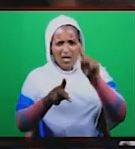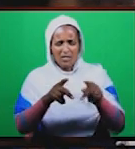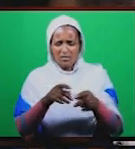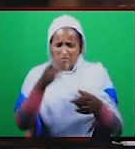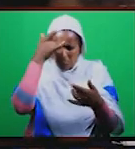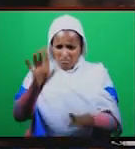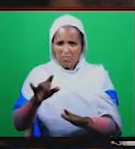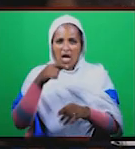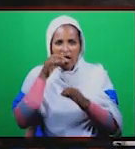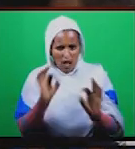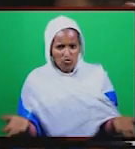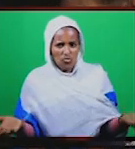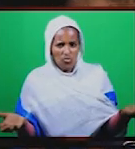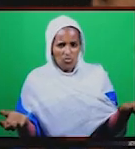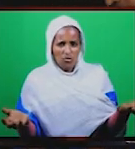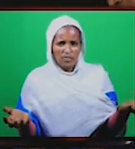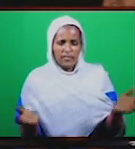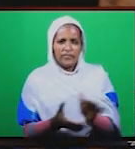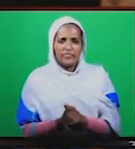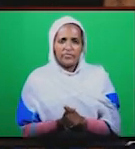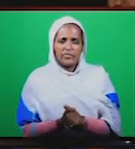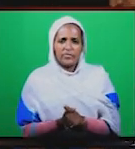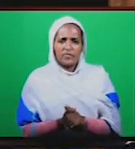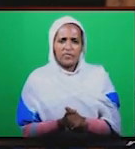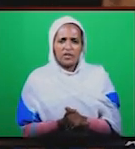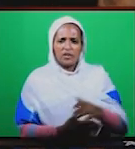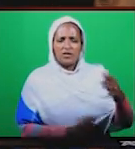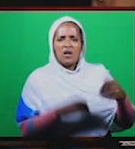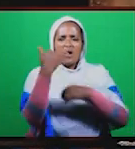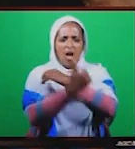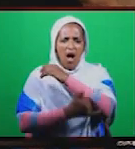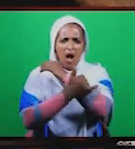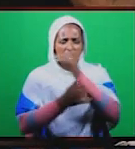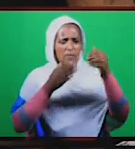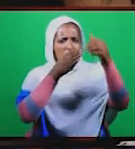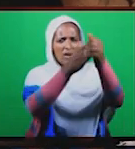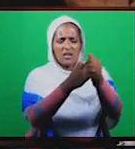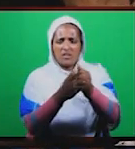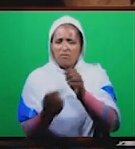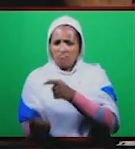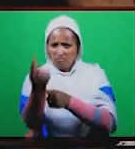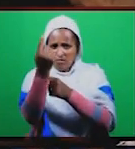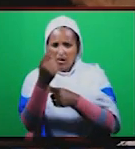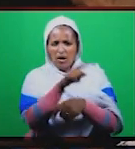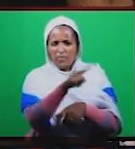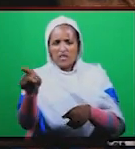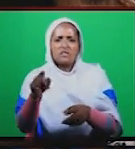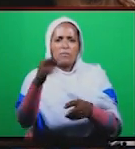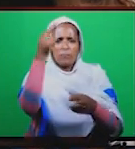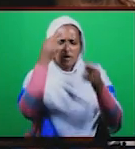ያለባቸው፣ የስልጣን ጥማት ያለባቸው፣ ለህዝብ የማይገዳቸው